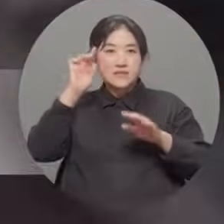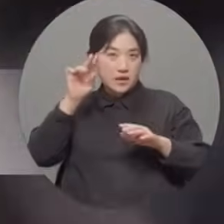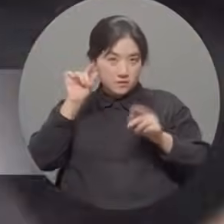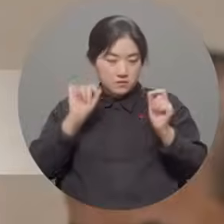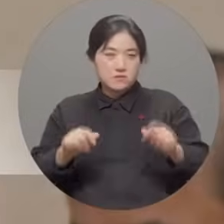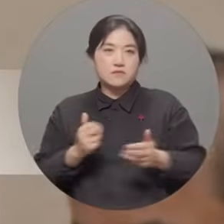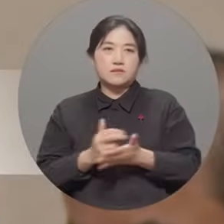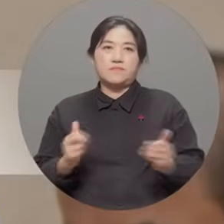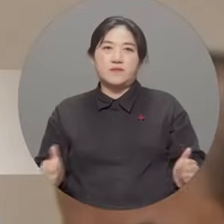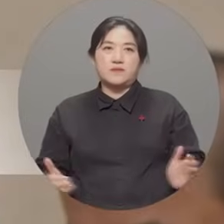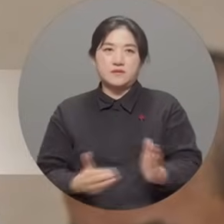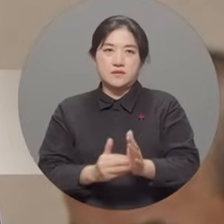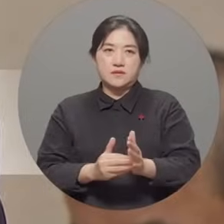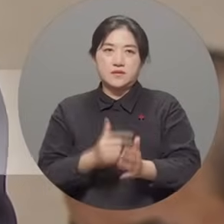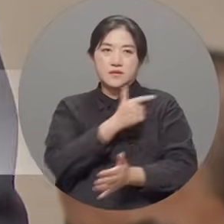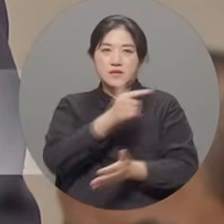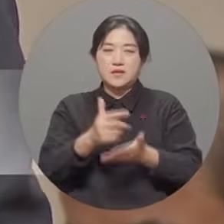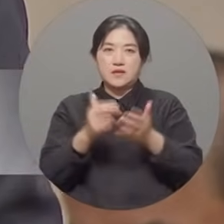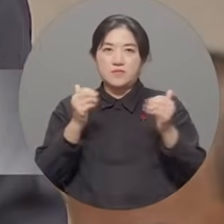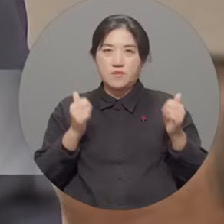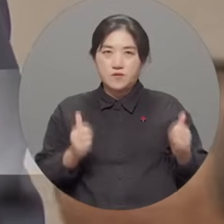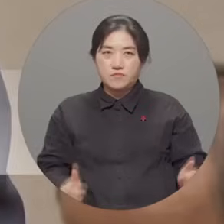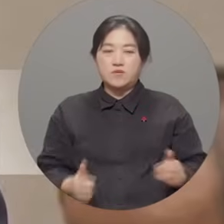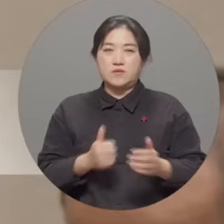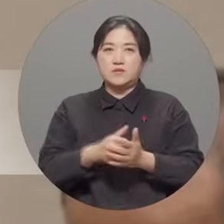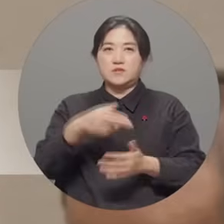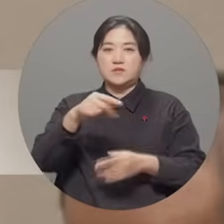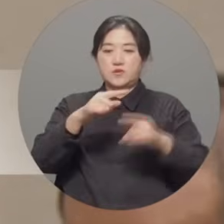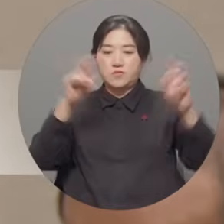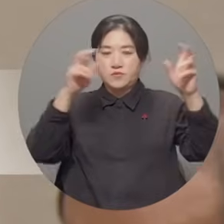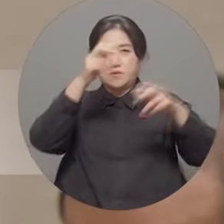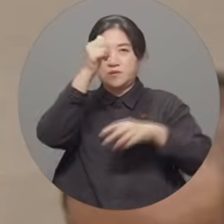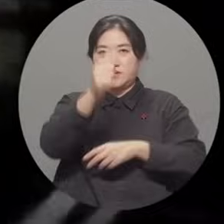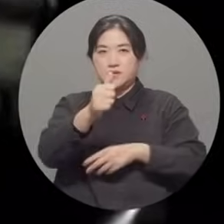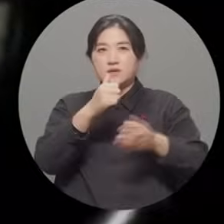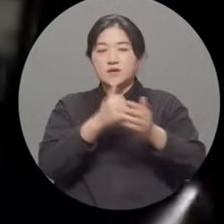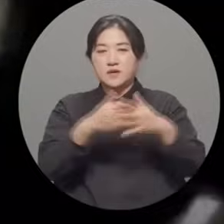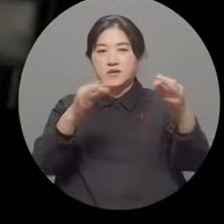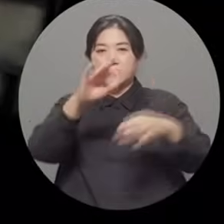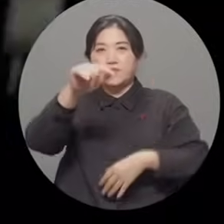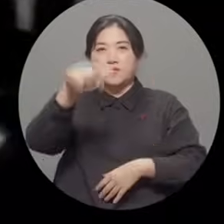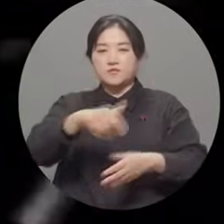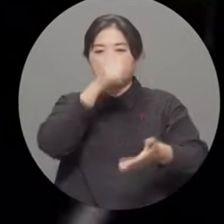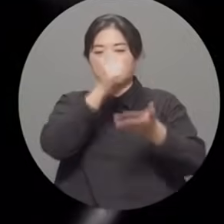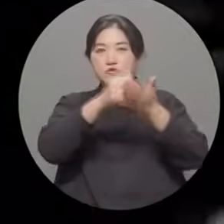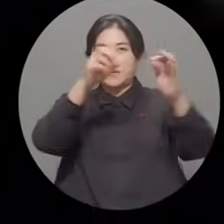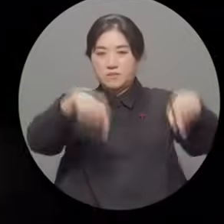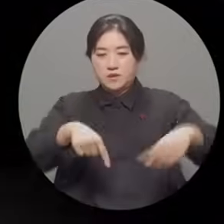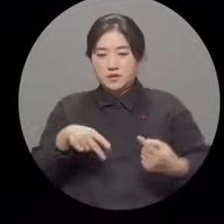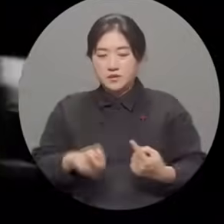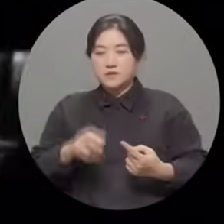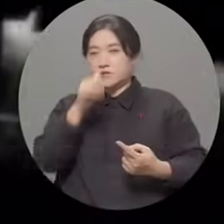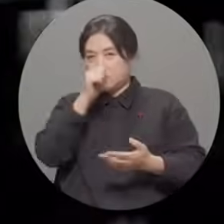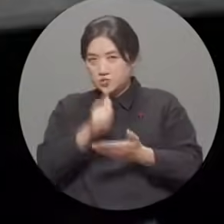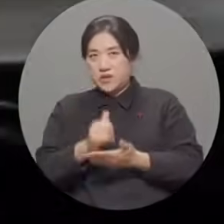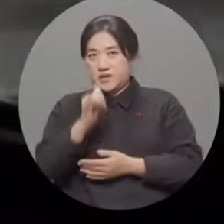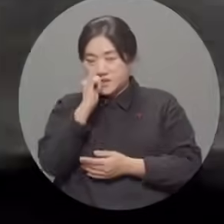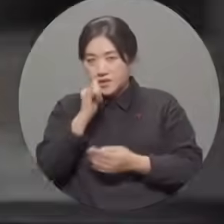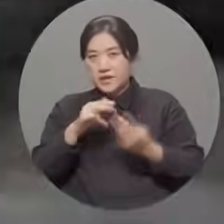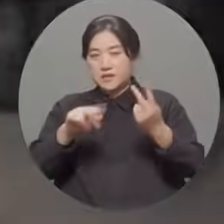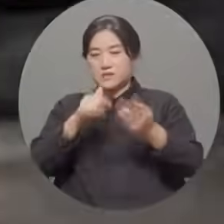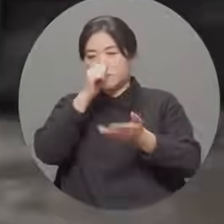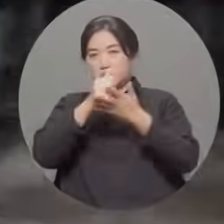한국서부발전 법인과 김병숙 전 사장에게 무죄를 확정했습니다. 1심에선 유죄였다 2심에서 무죄로